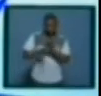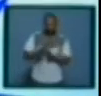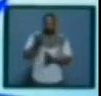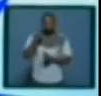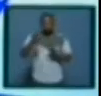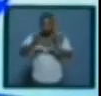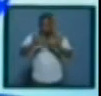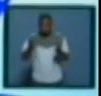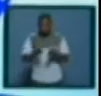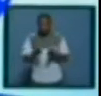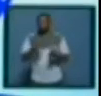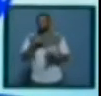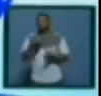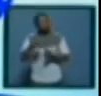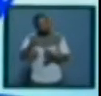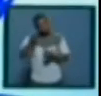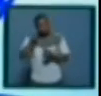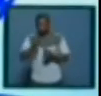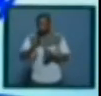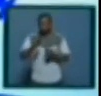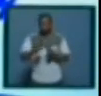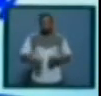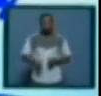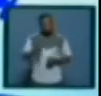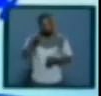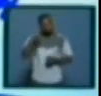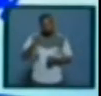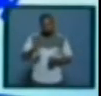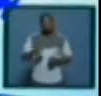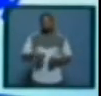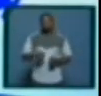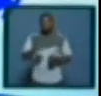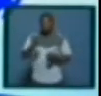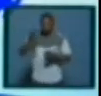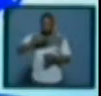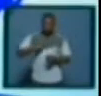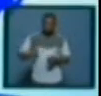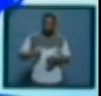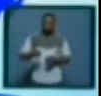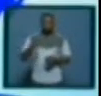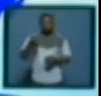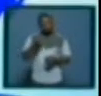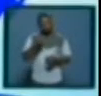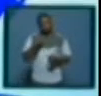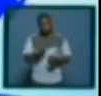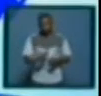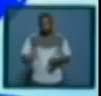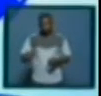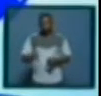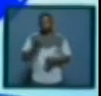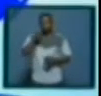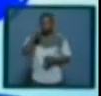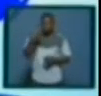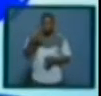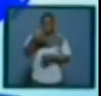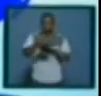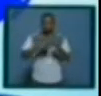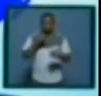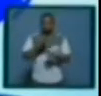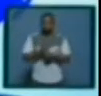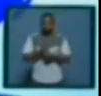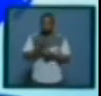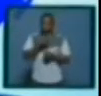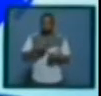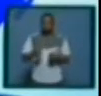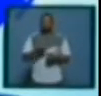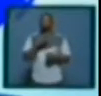leur fils de 5 ans a la vie sauve et sans que les parents n'aient eu besoin de débourser les 22 millions de francs